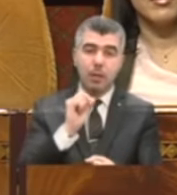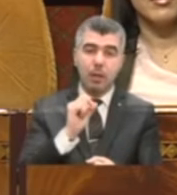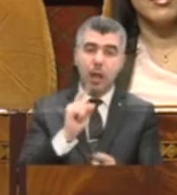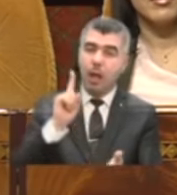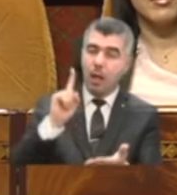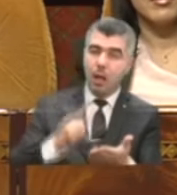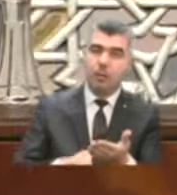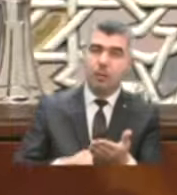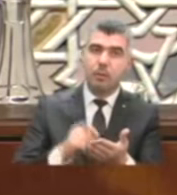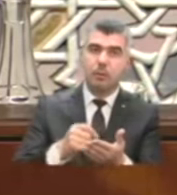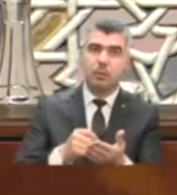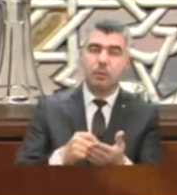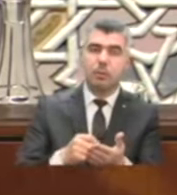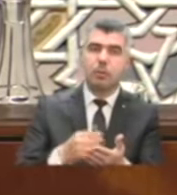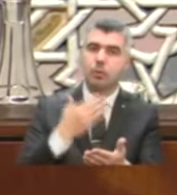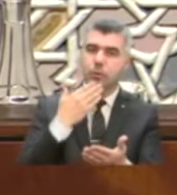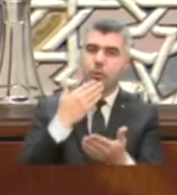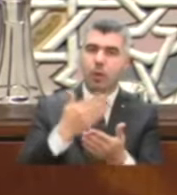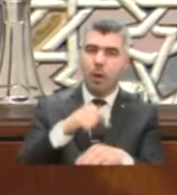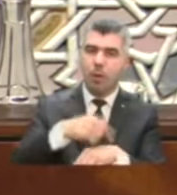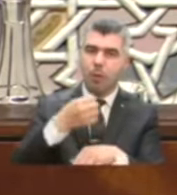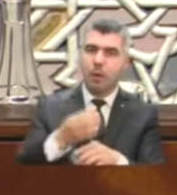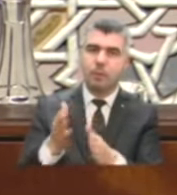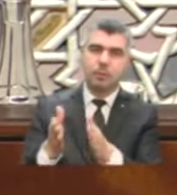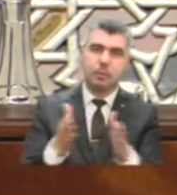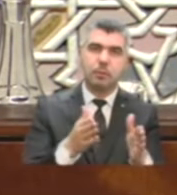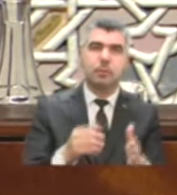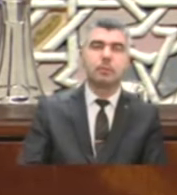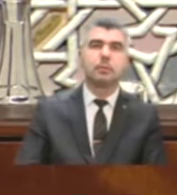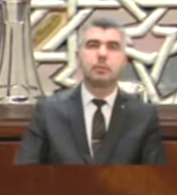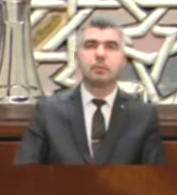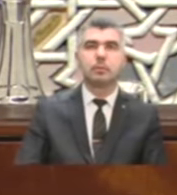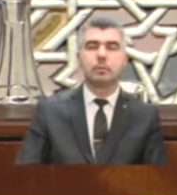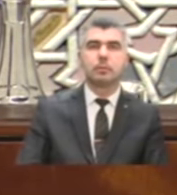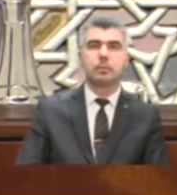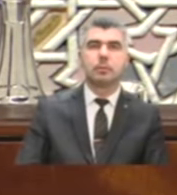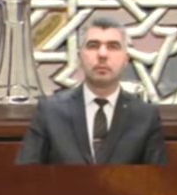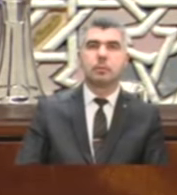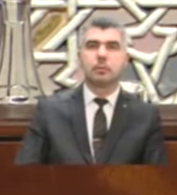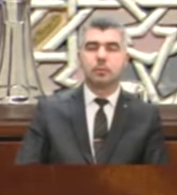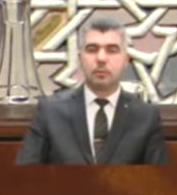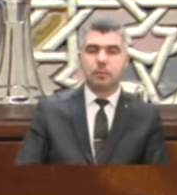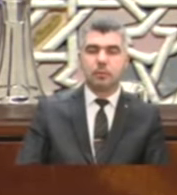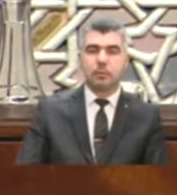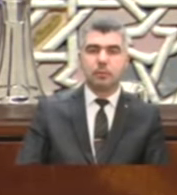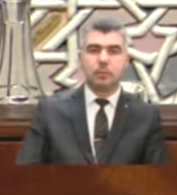بالاساس. شكرا السيده النائبه المحترمه. 10 ثواني